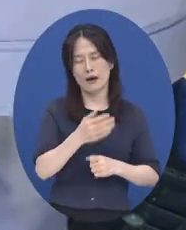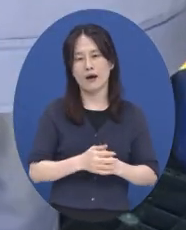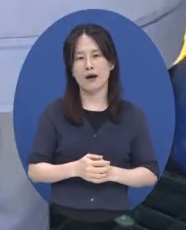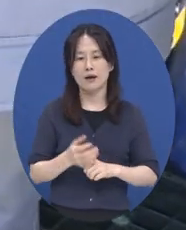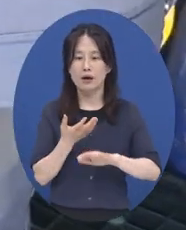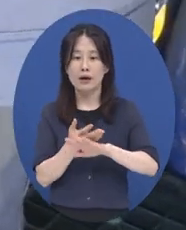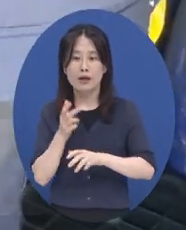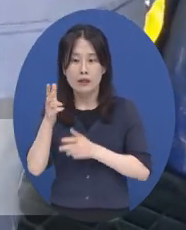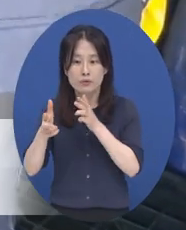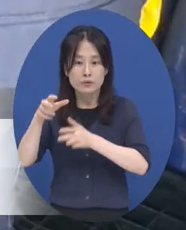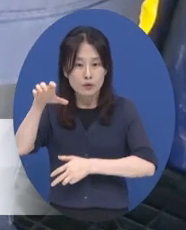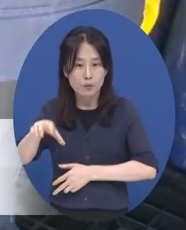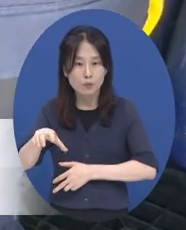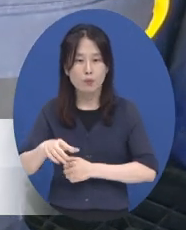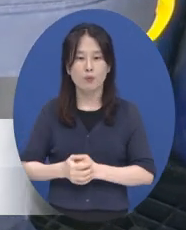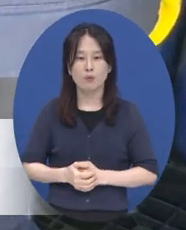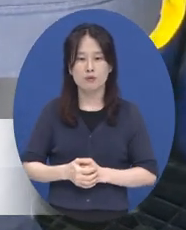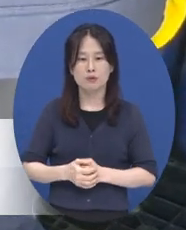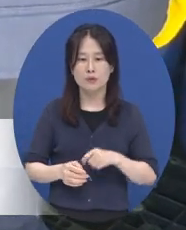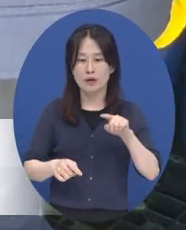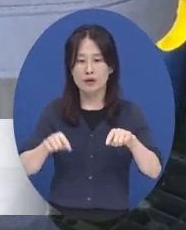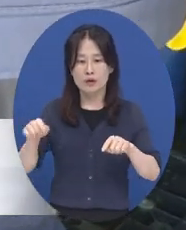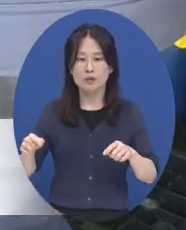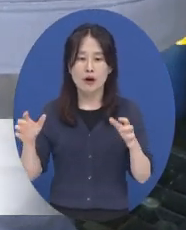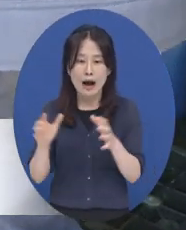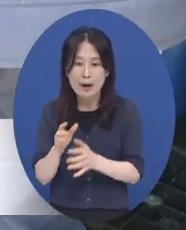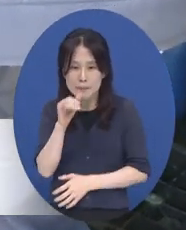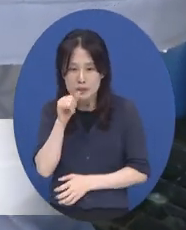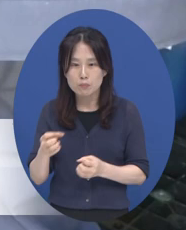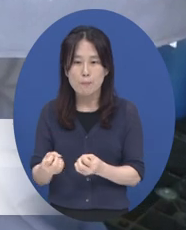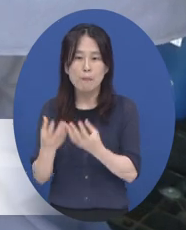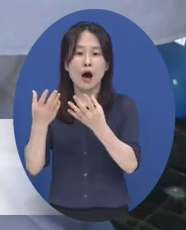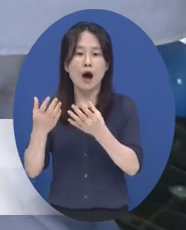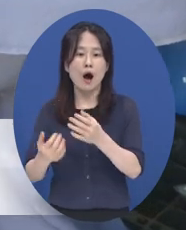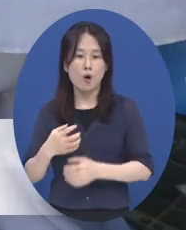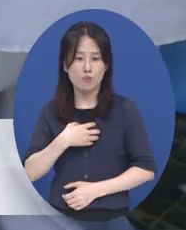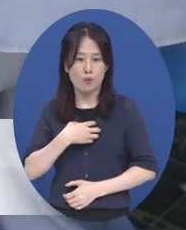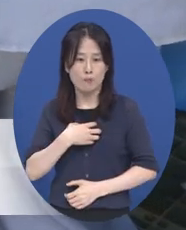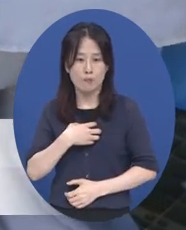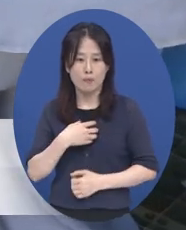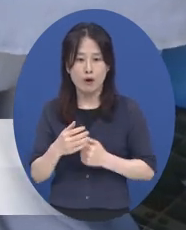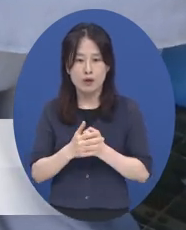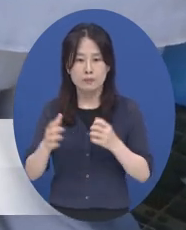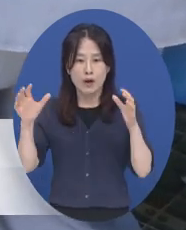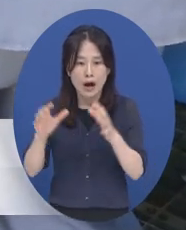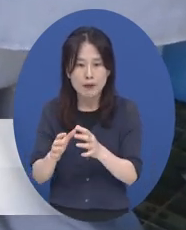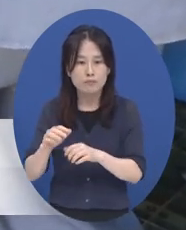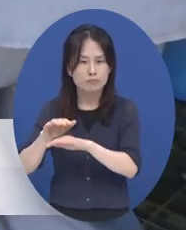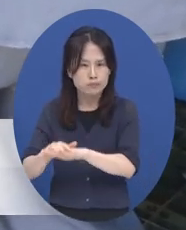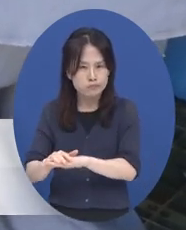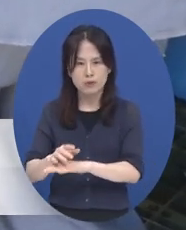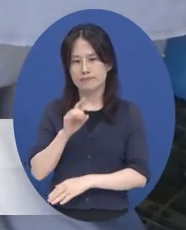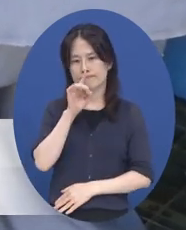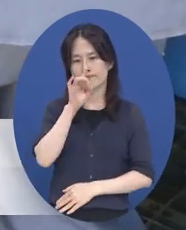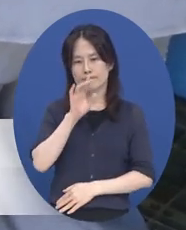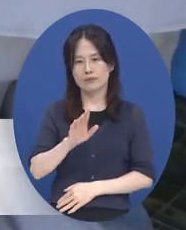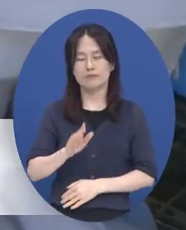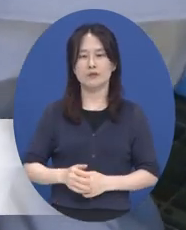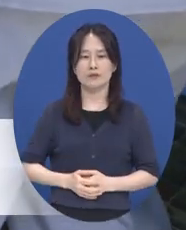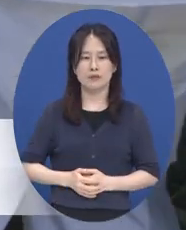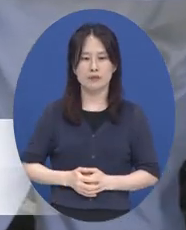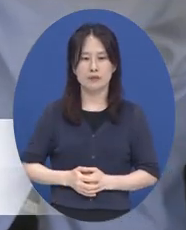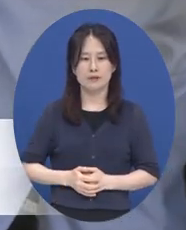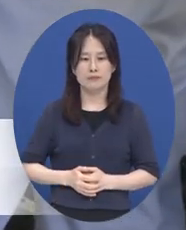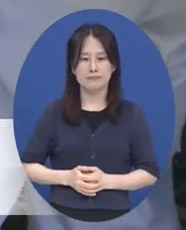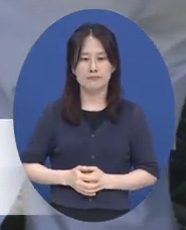공장. 소아나트륨이 황산이랑 일단 같이 있으면은 중화반응이 어쨌든 일어나니까 뭐 중화반응이 뭐 그럴 수 있는데